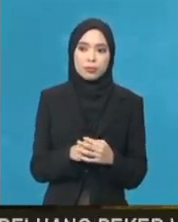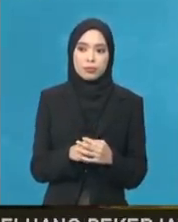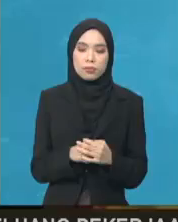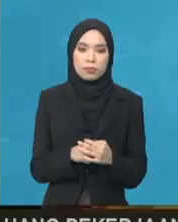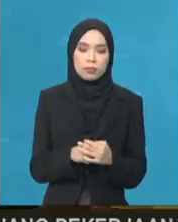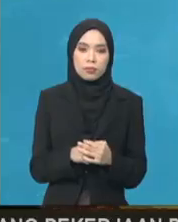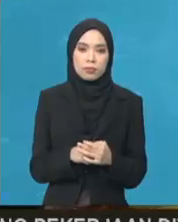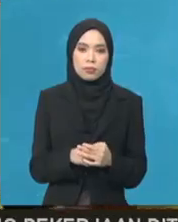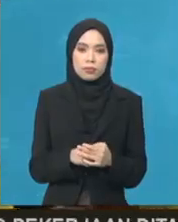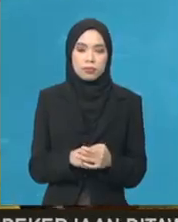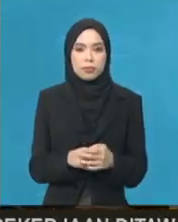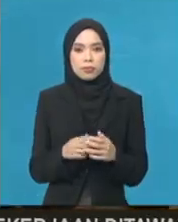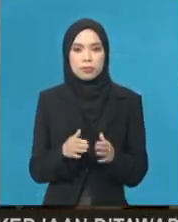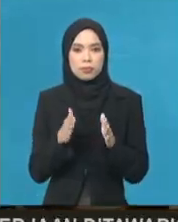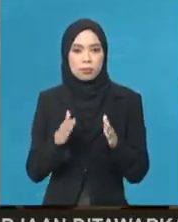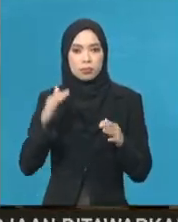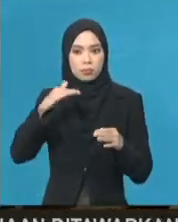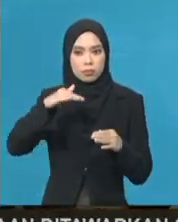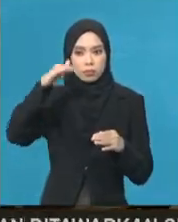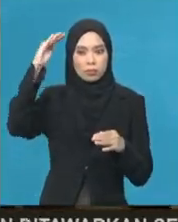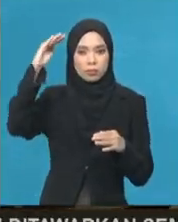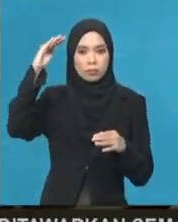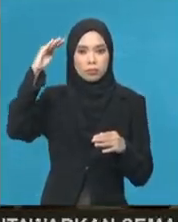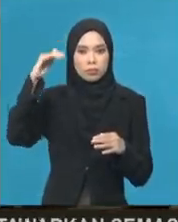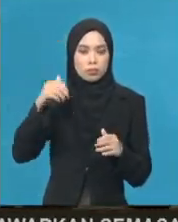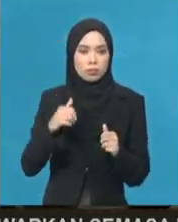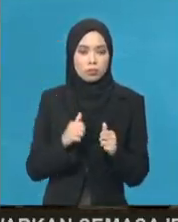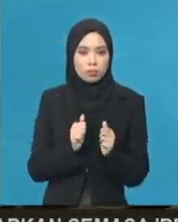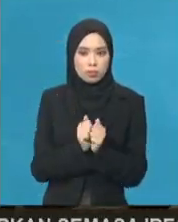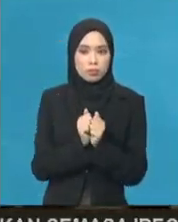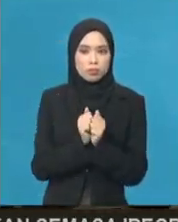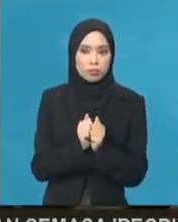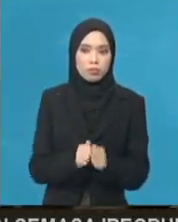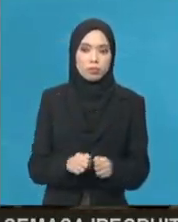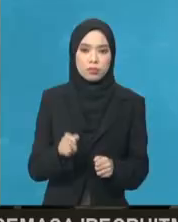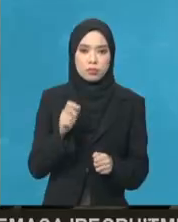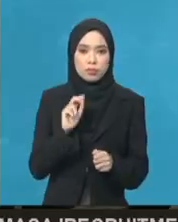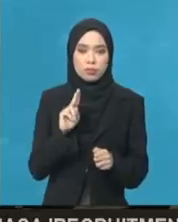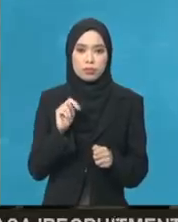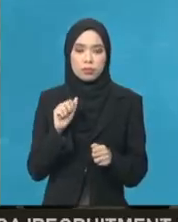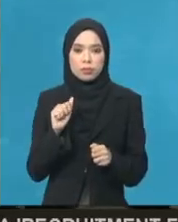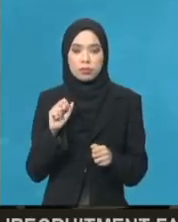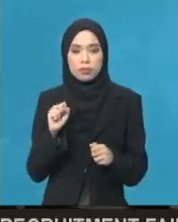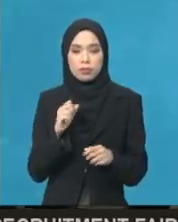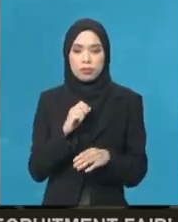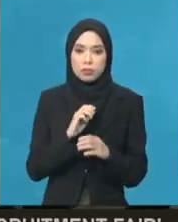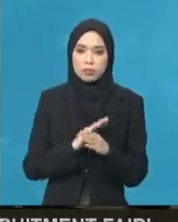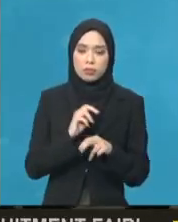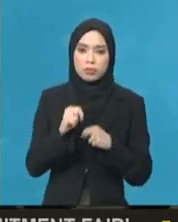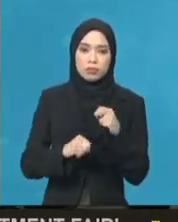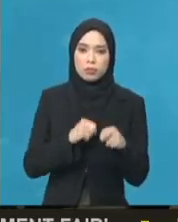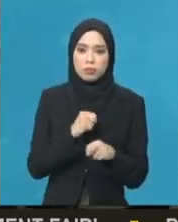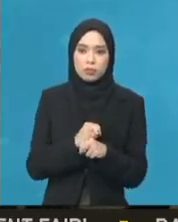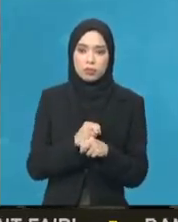seperti juga para peserta dewasa sebagai Tunas Bangsa yang menjadi aset penting dalam membangun masa depan negara